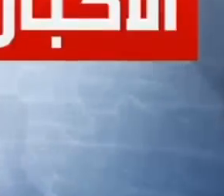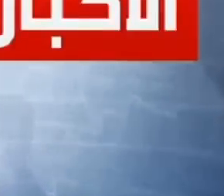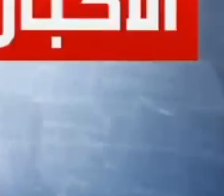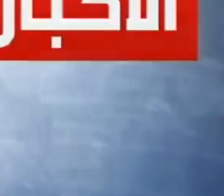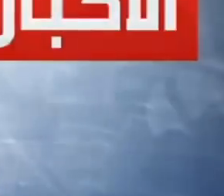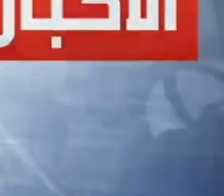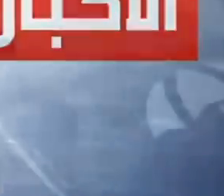نعم